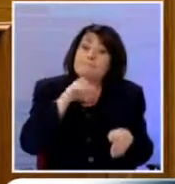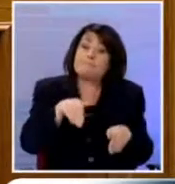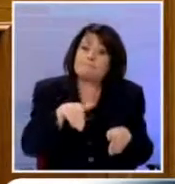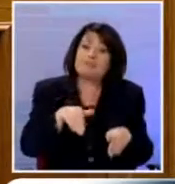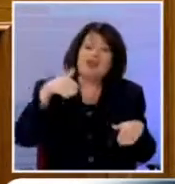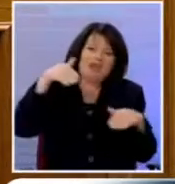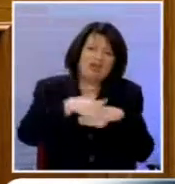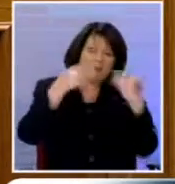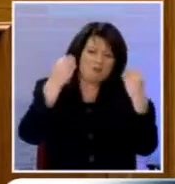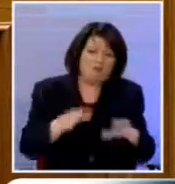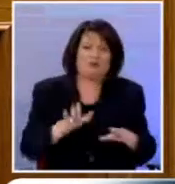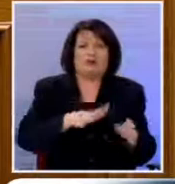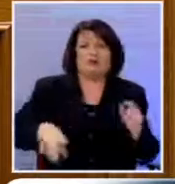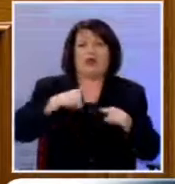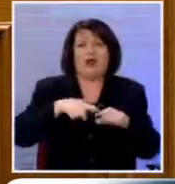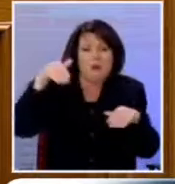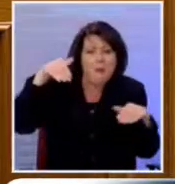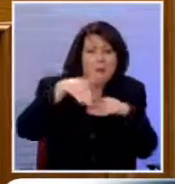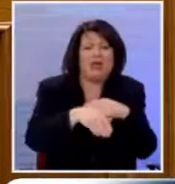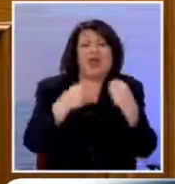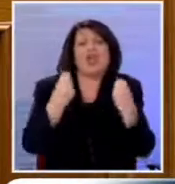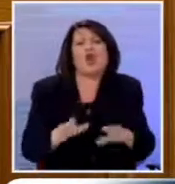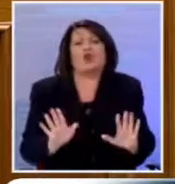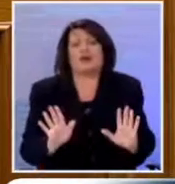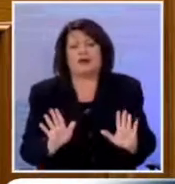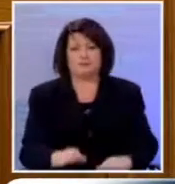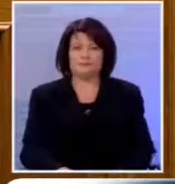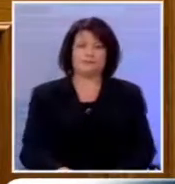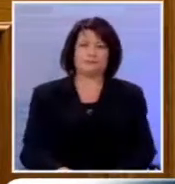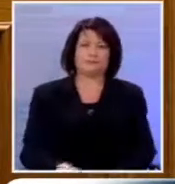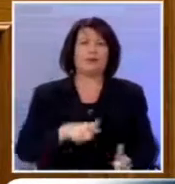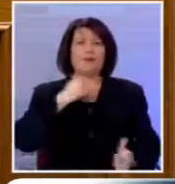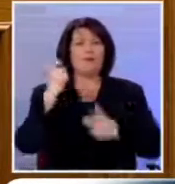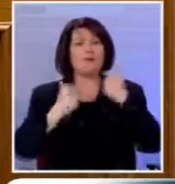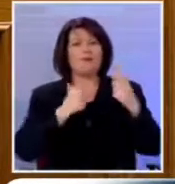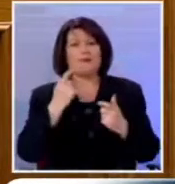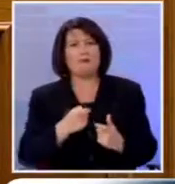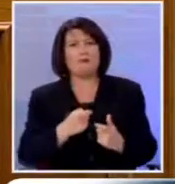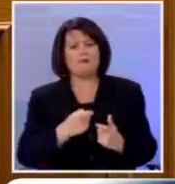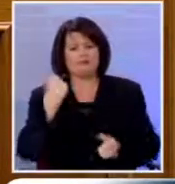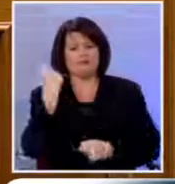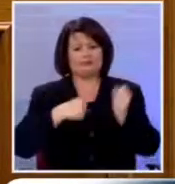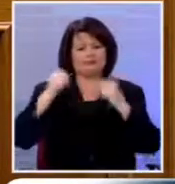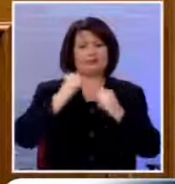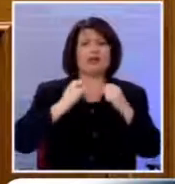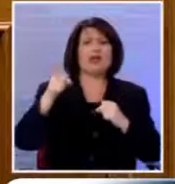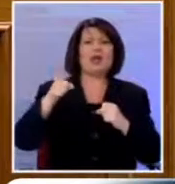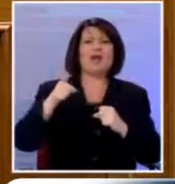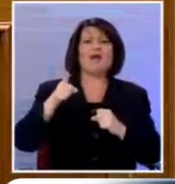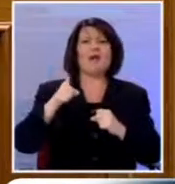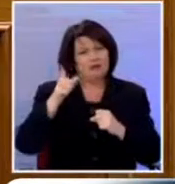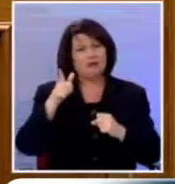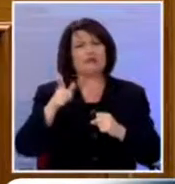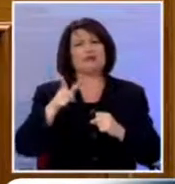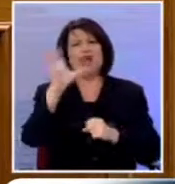χώρα περισσότερο στην απόγνωση. Την ώρα που πληθαίνουν οι φωνές και οι αντιδράσεις στην Ευρώπη είναι εντονότερες από